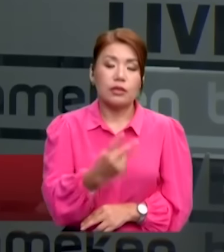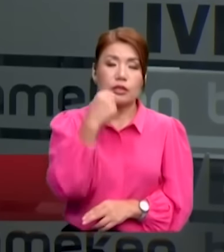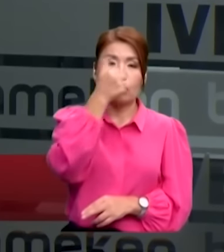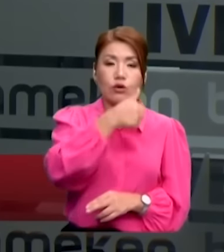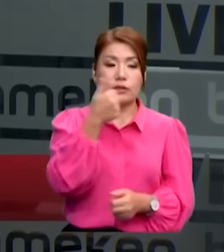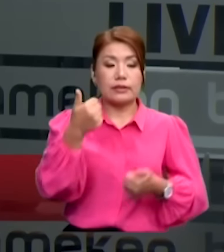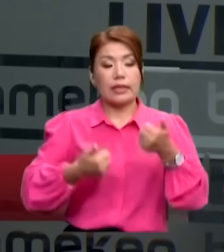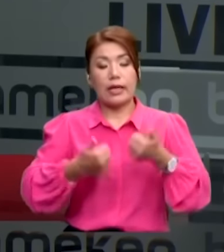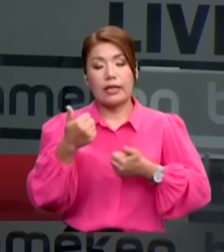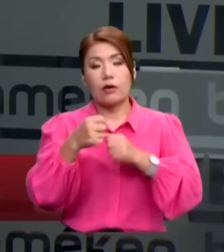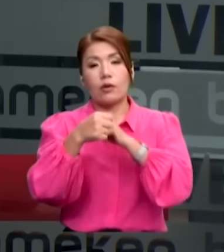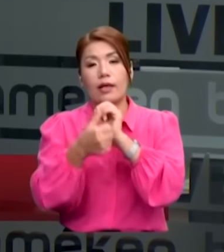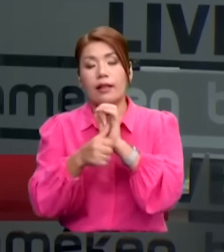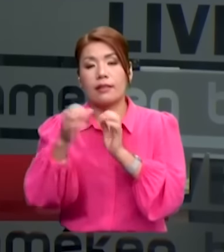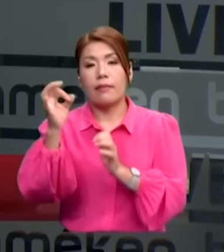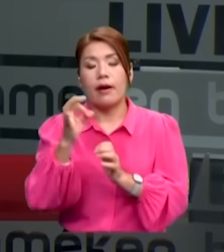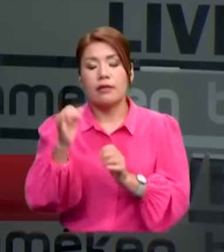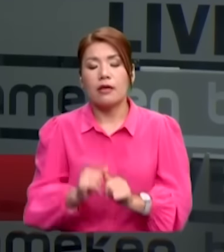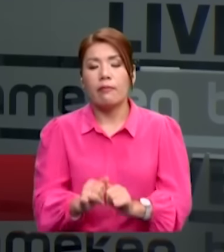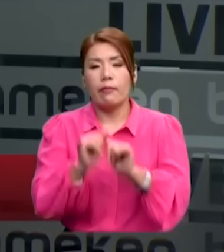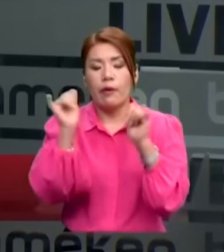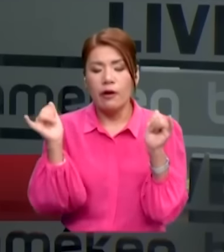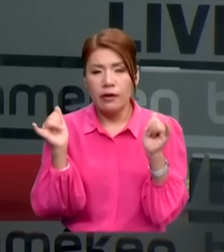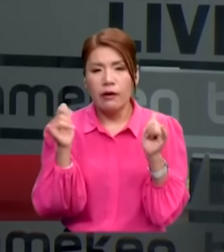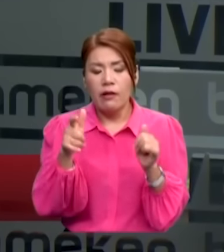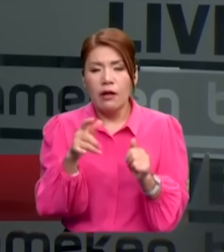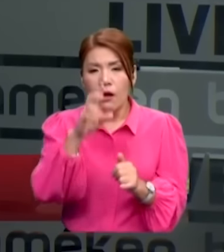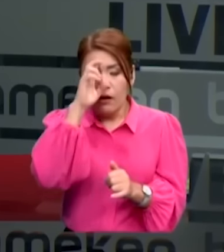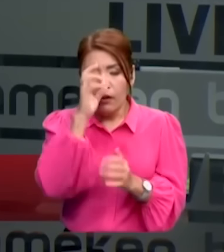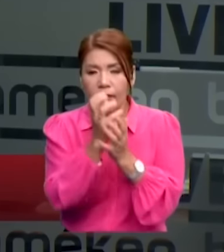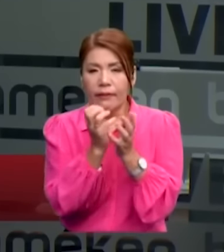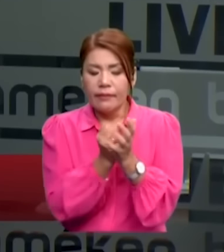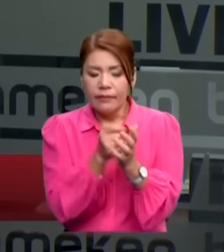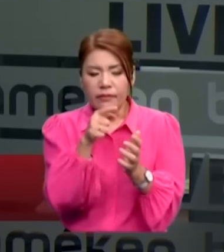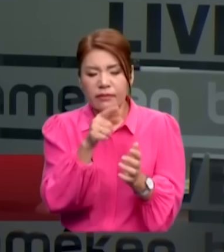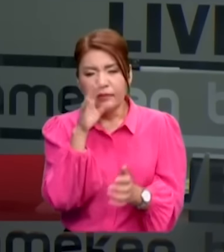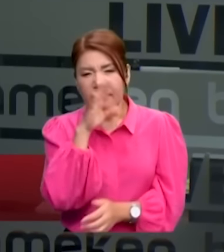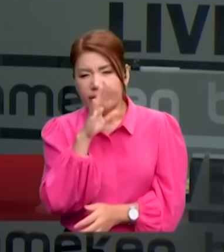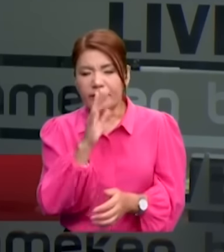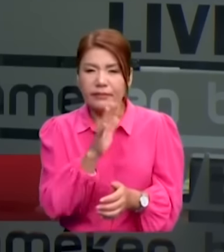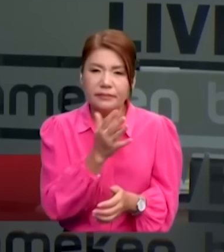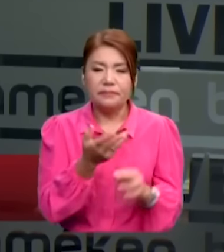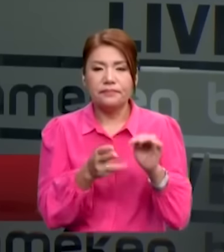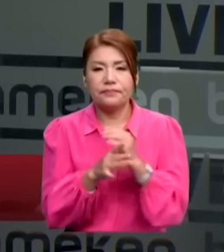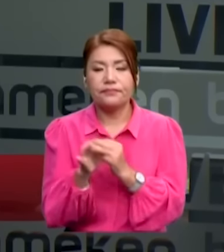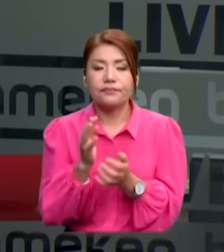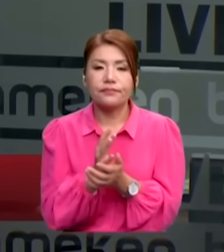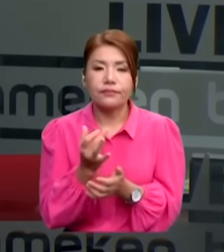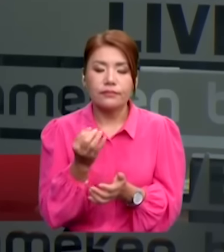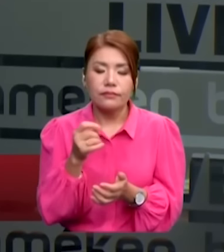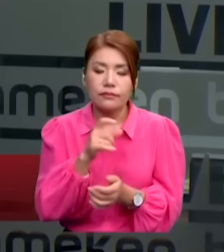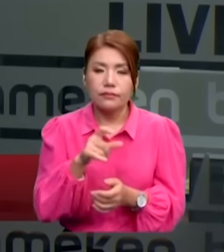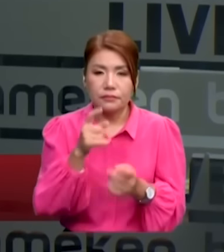жылмен салыстырғанда 16%-ға артыпты. Ұлттық қордың да жағдайы мәз емес дейді жоғары аудиторлық палата